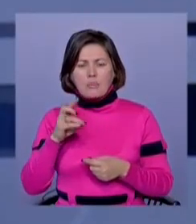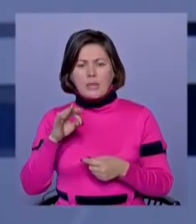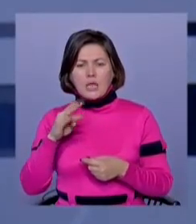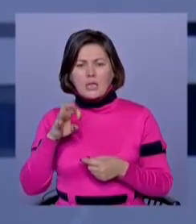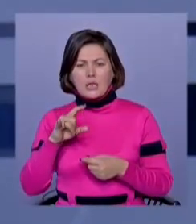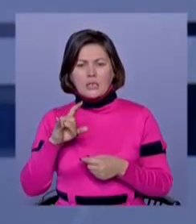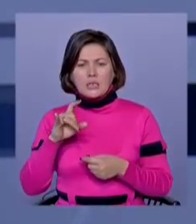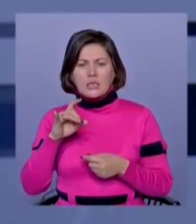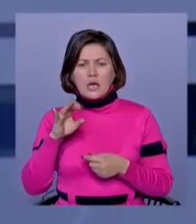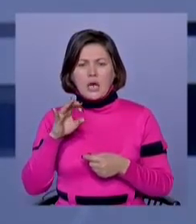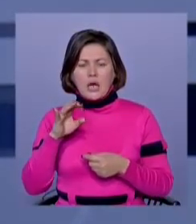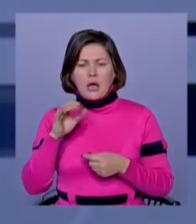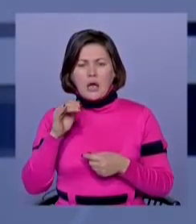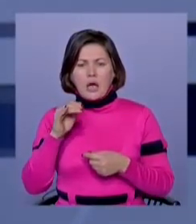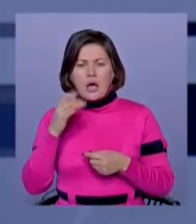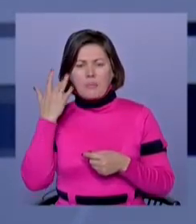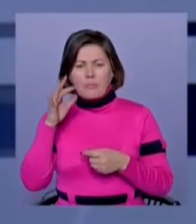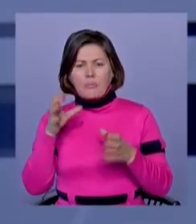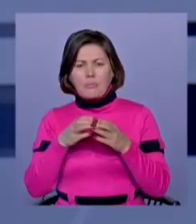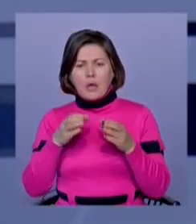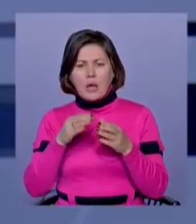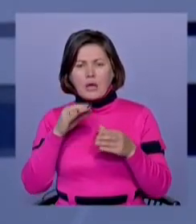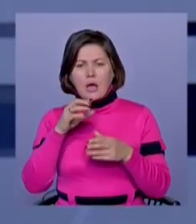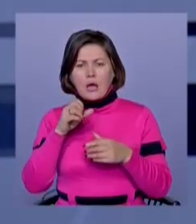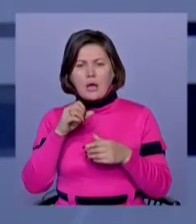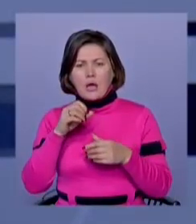мен энерго компаниясының директоры Ерлан Набиев.